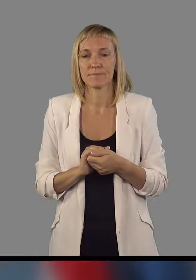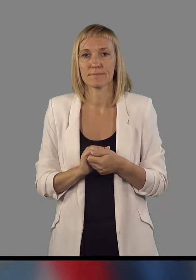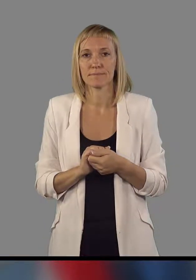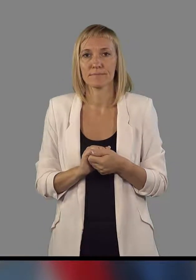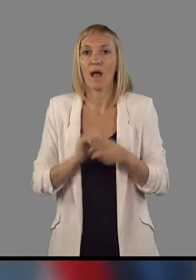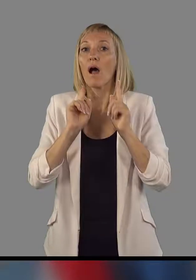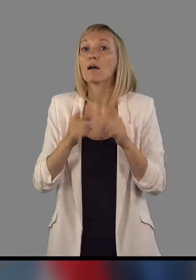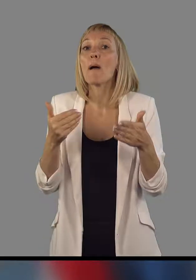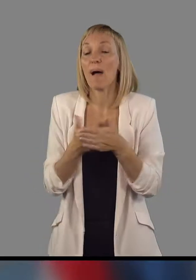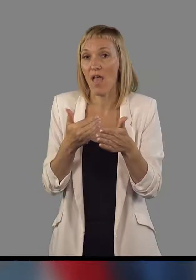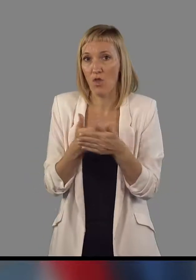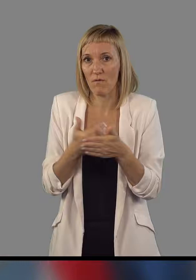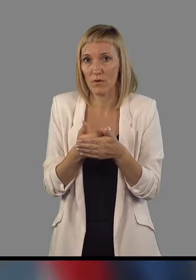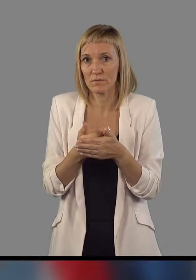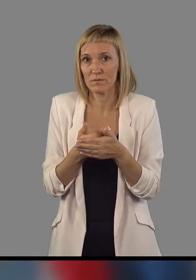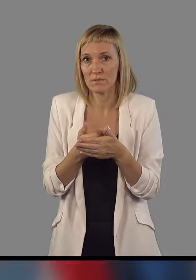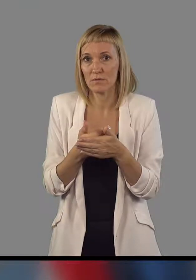je